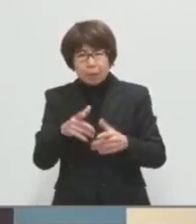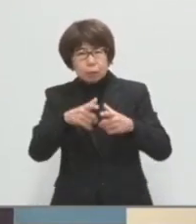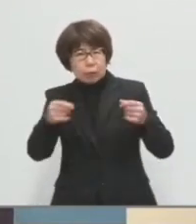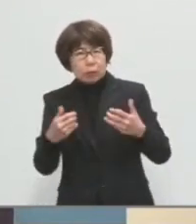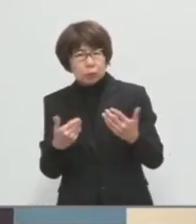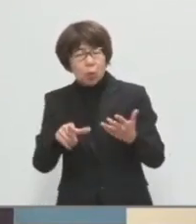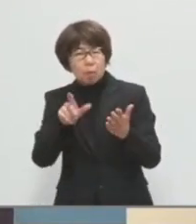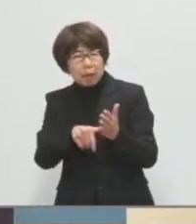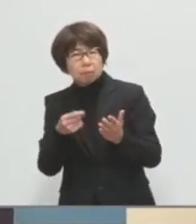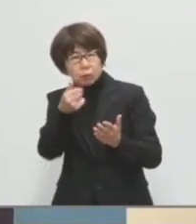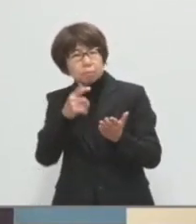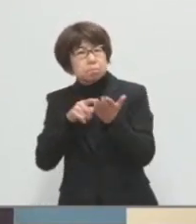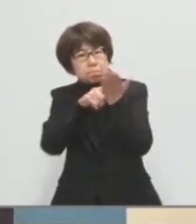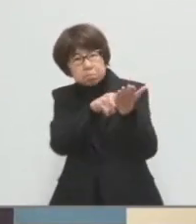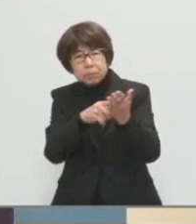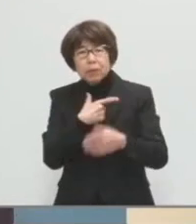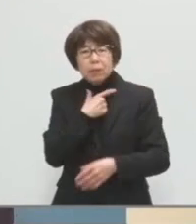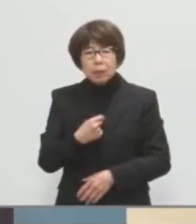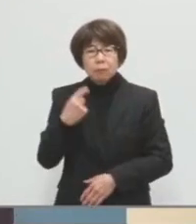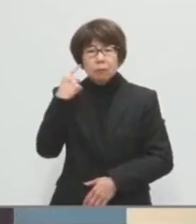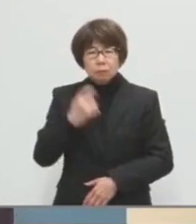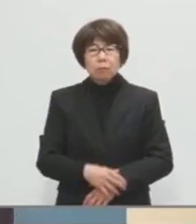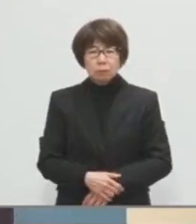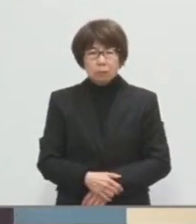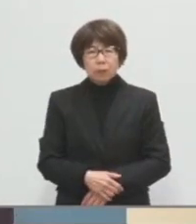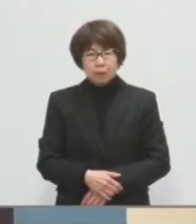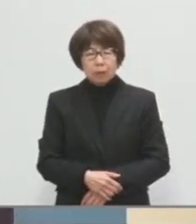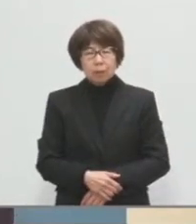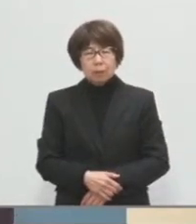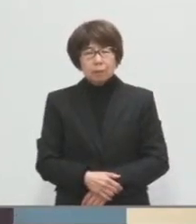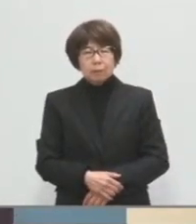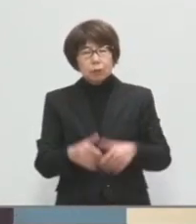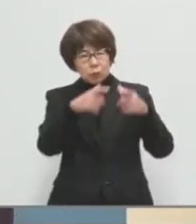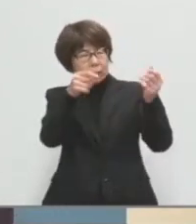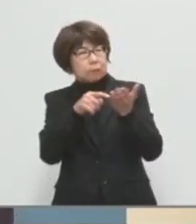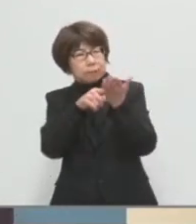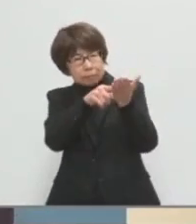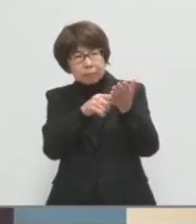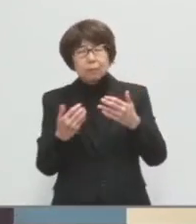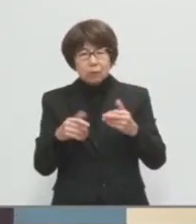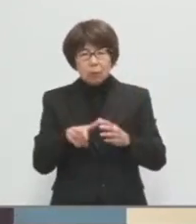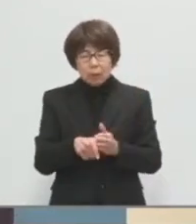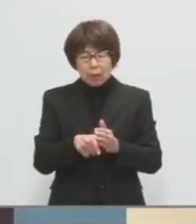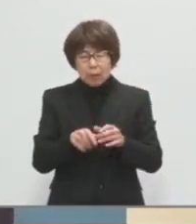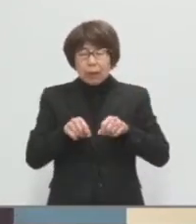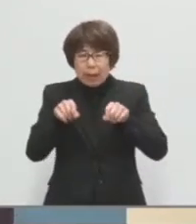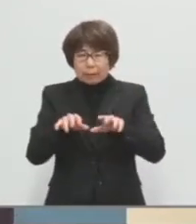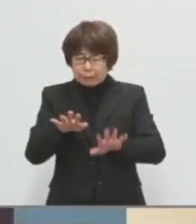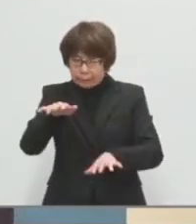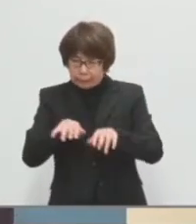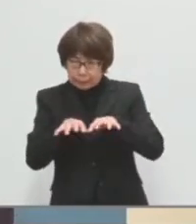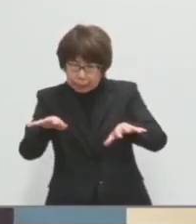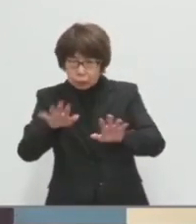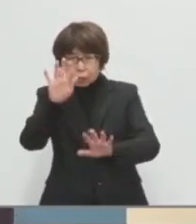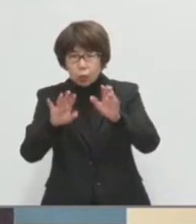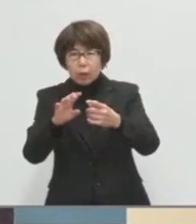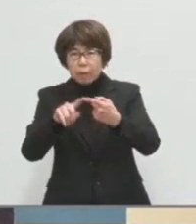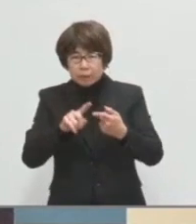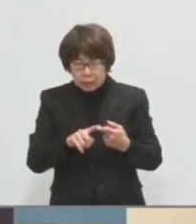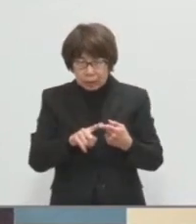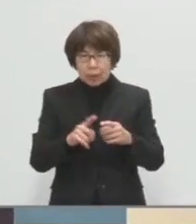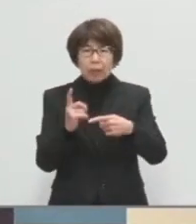ます幹線申請をするということでございますが感染状況を踏まえ機能的かつ常に